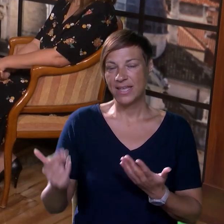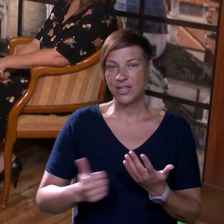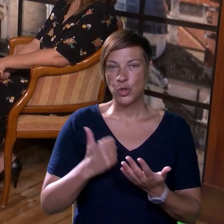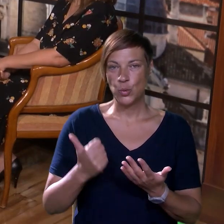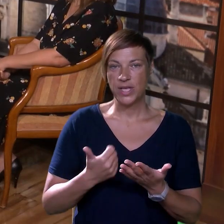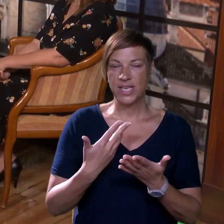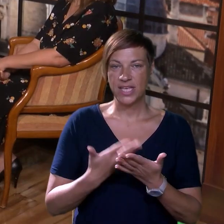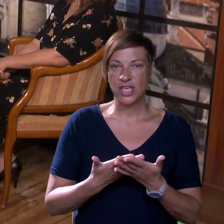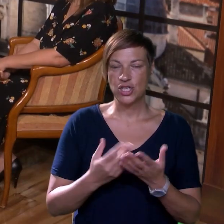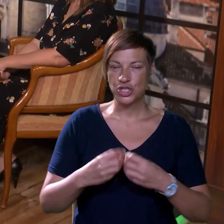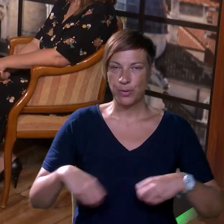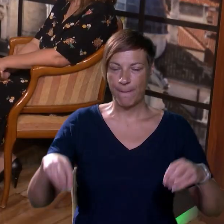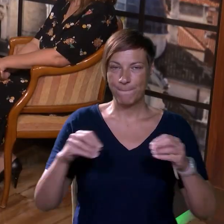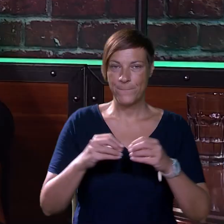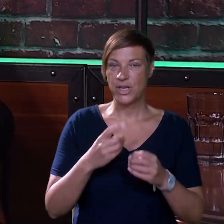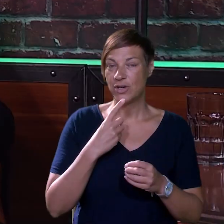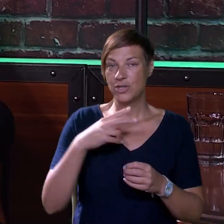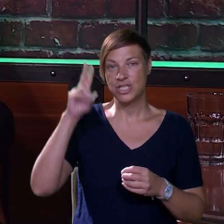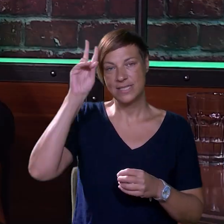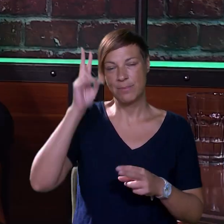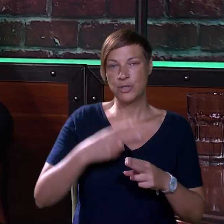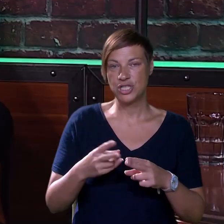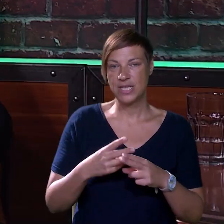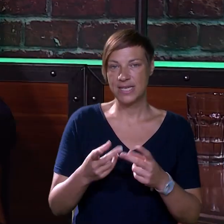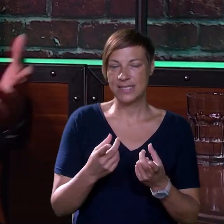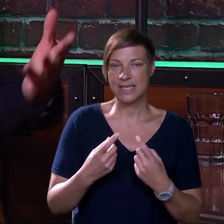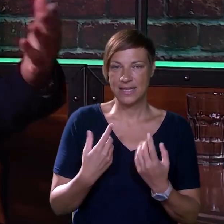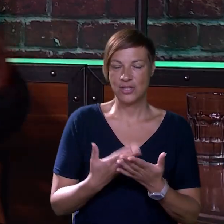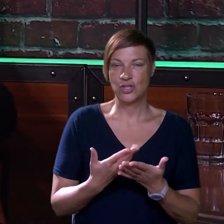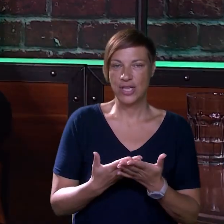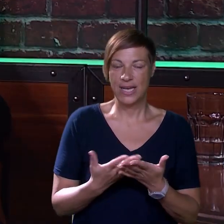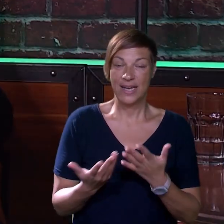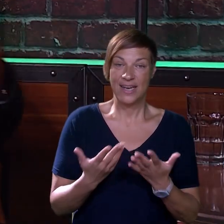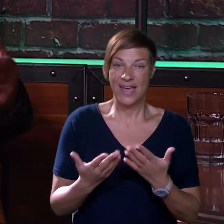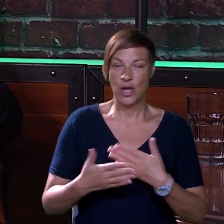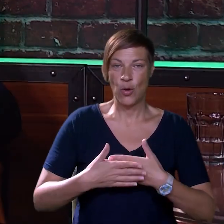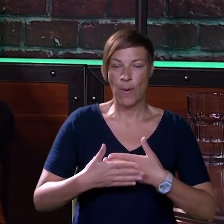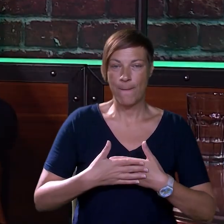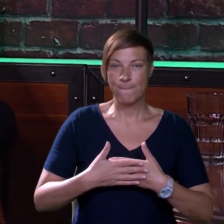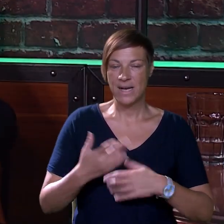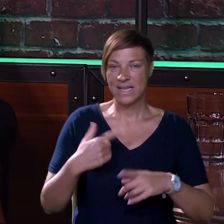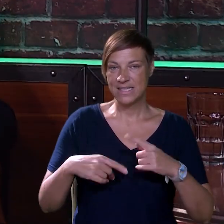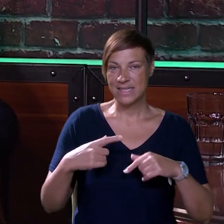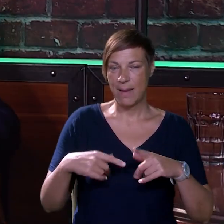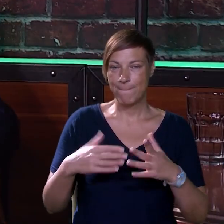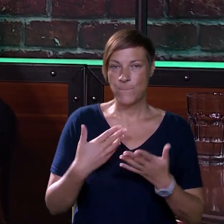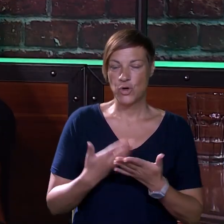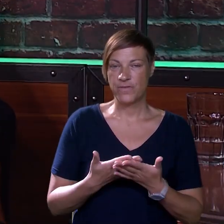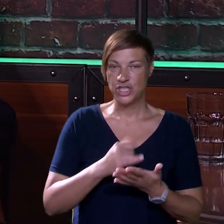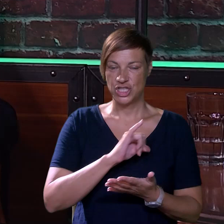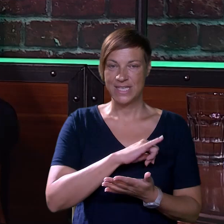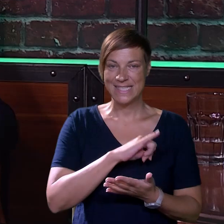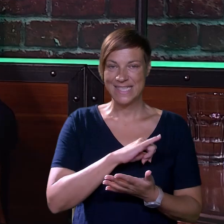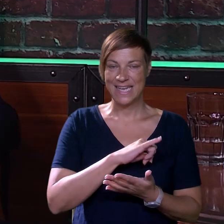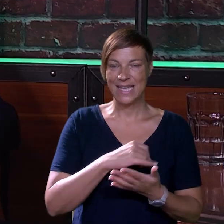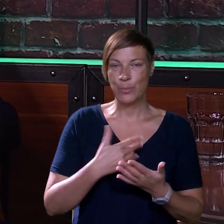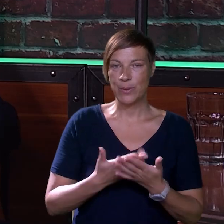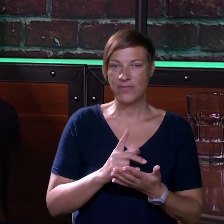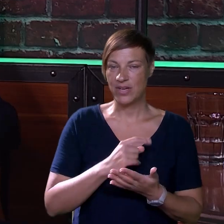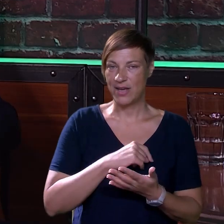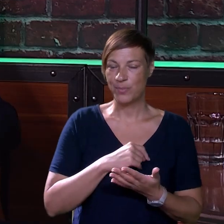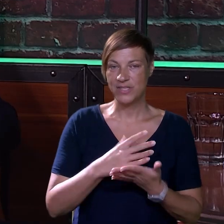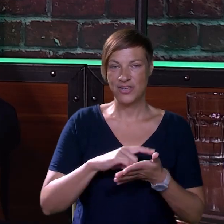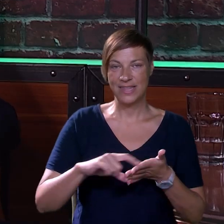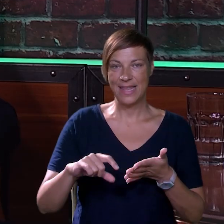još projekata koji će se možda realizirati, ali eto, to je onako iz neke bliže povijesti šta je možda zanimljivo ovako neobaveznoj